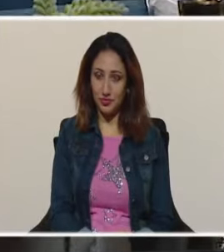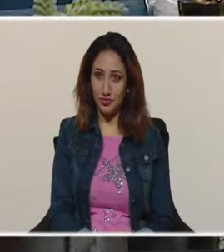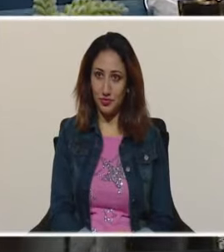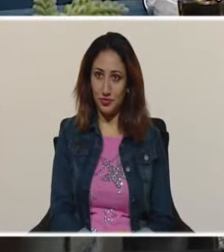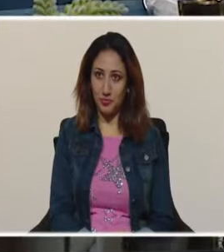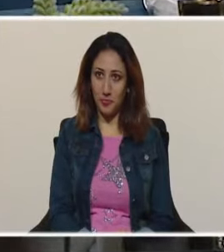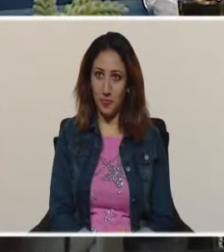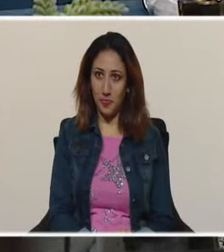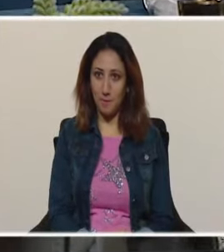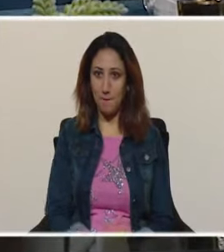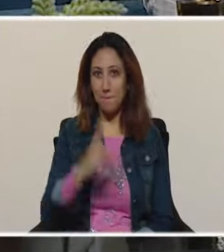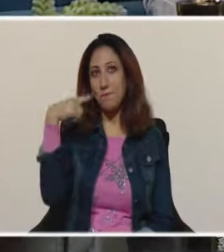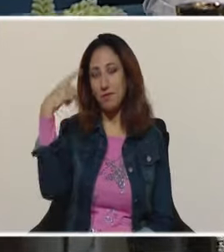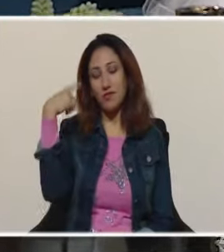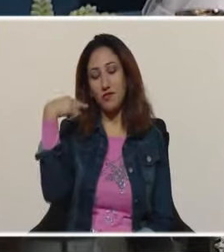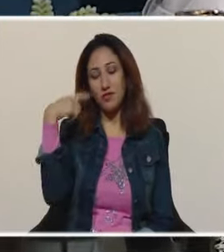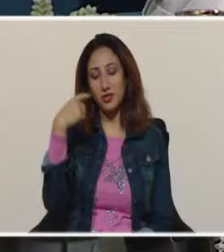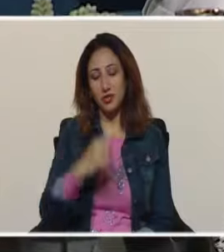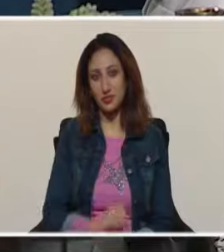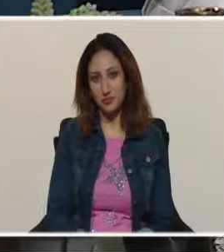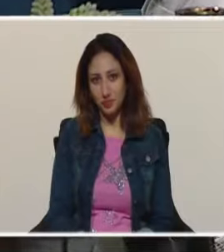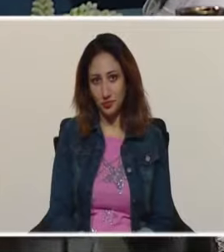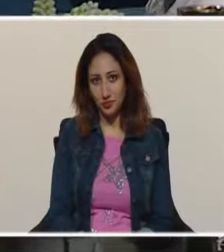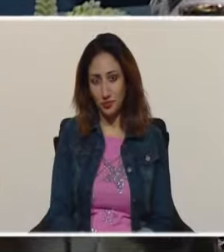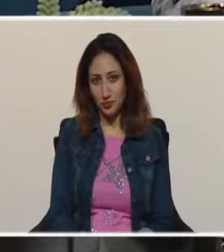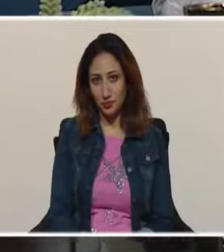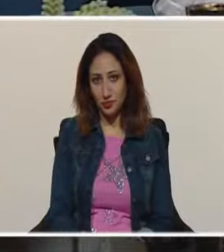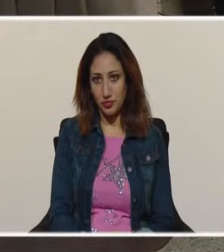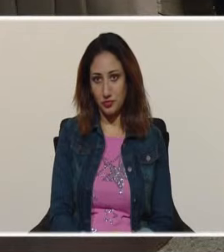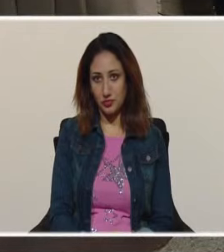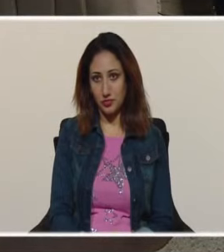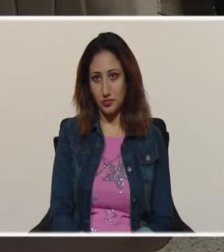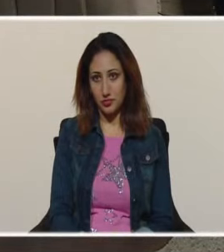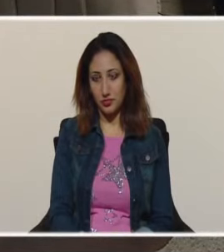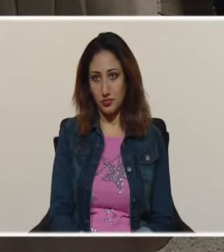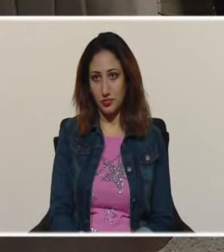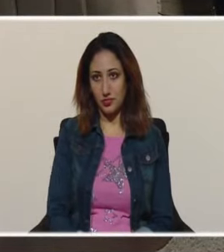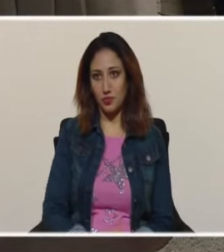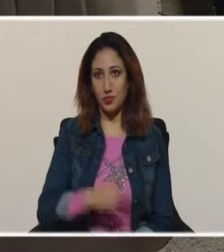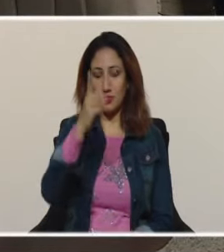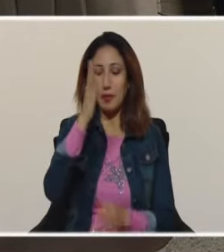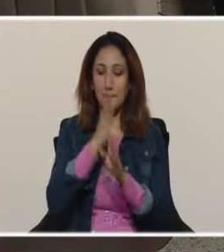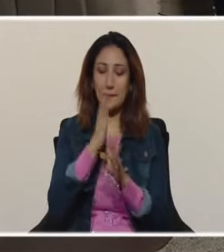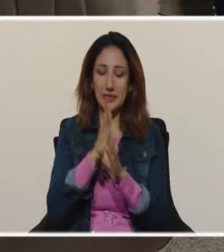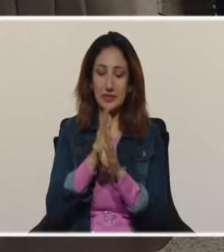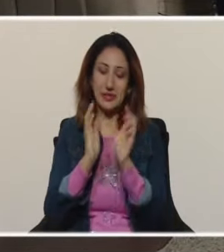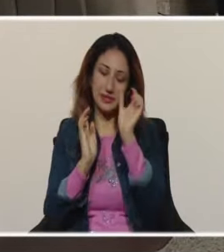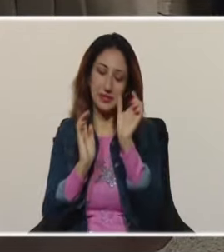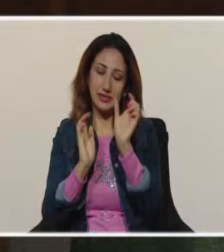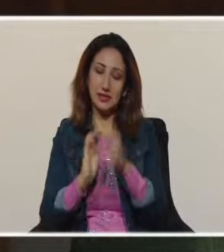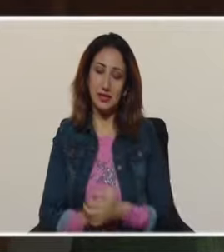مفيش اغنيه يعني حافظينها لا مفيش فقره في فقره كمان ممكن نمثل لك مشهد بسيط يلا يعني مشهد درامي بسيط يلا